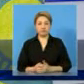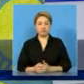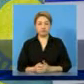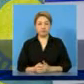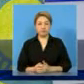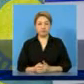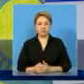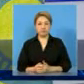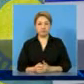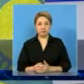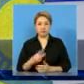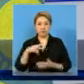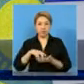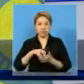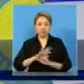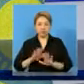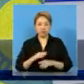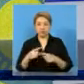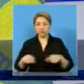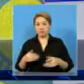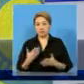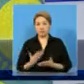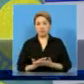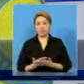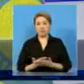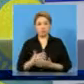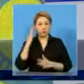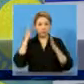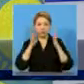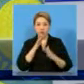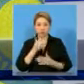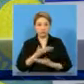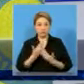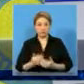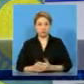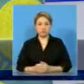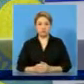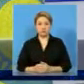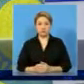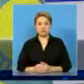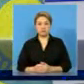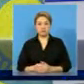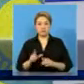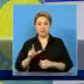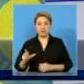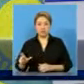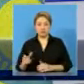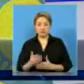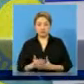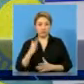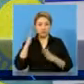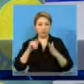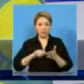өрттің жалынан қорықпасаңыз басқа ол жерде ойланатын уақыт та жоқ. Адамдарды